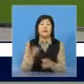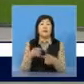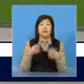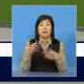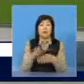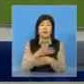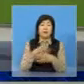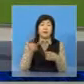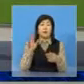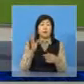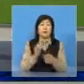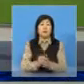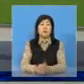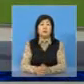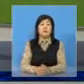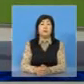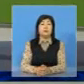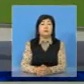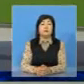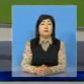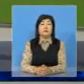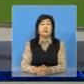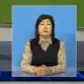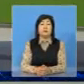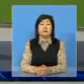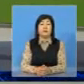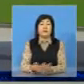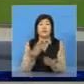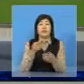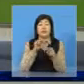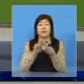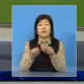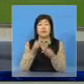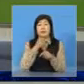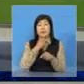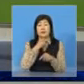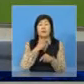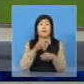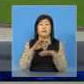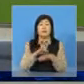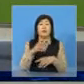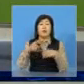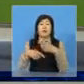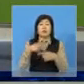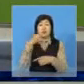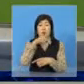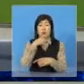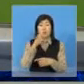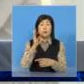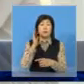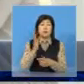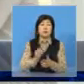сияқты толық қамтамасыз етіледі. Ол енді қазіргі уақытта экспертизадан өтіп жатыр, алдағы уақытта келесі жылда салынады деген үмітіміз